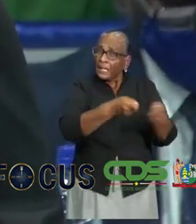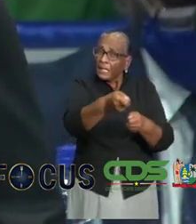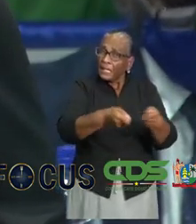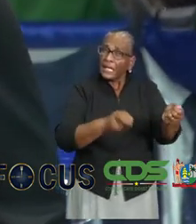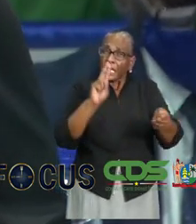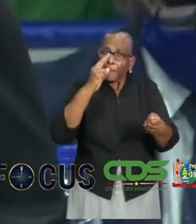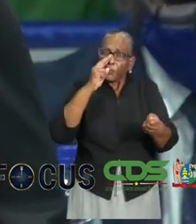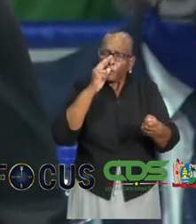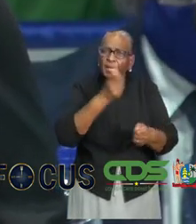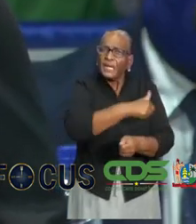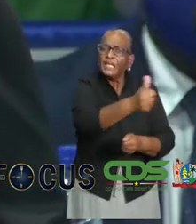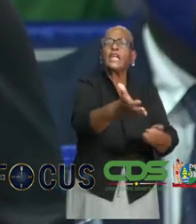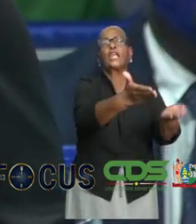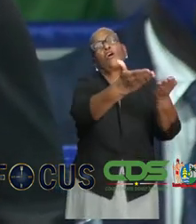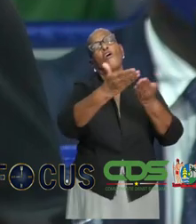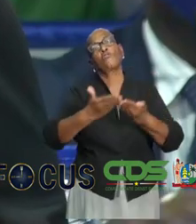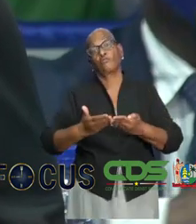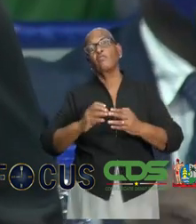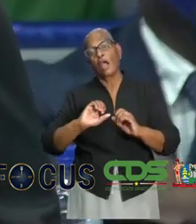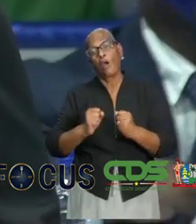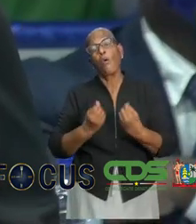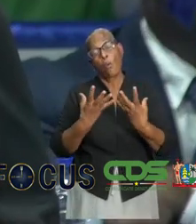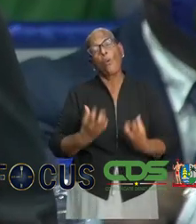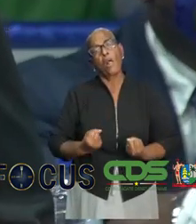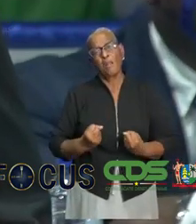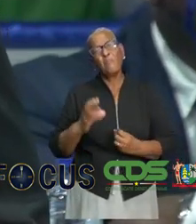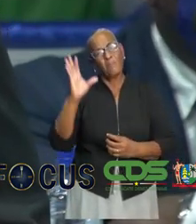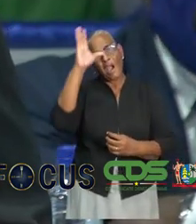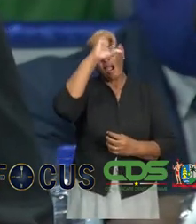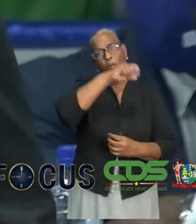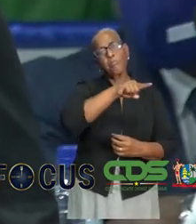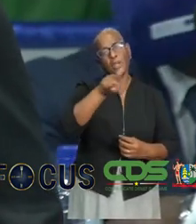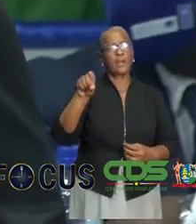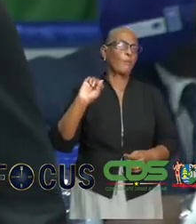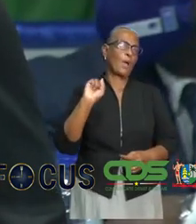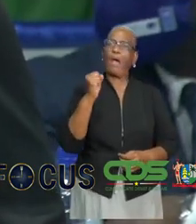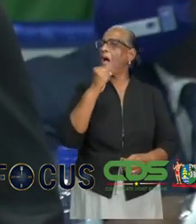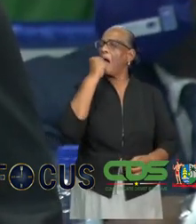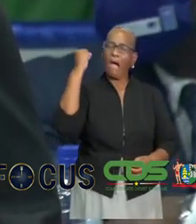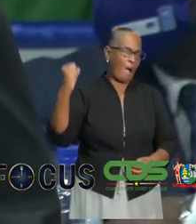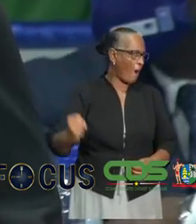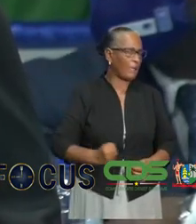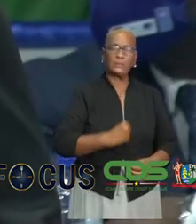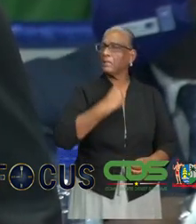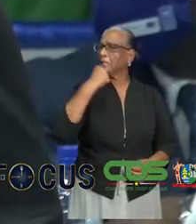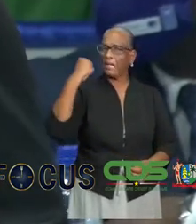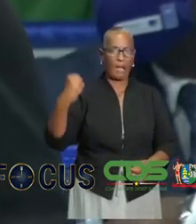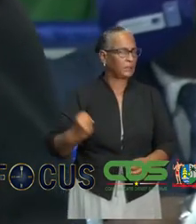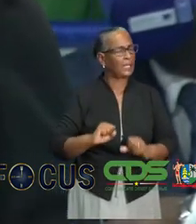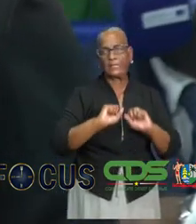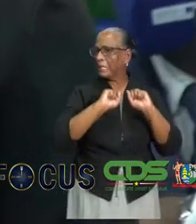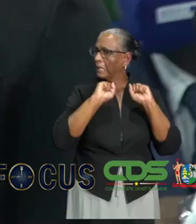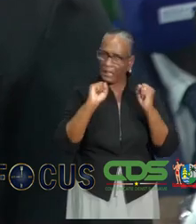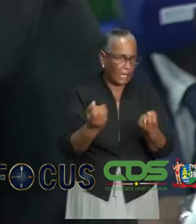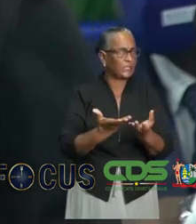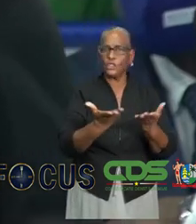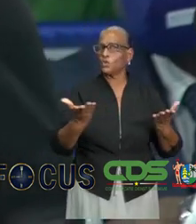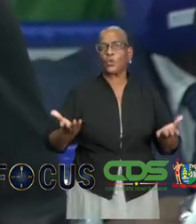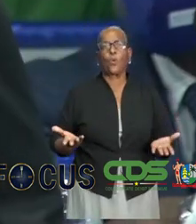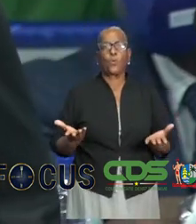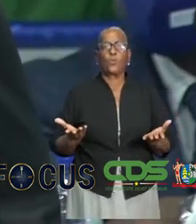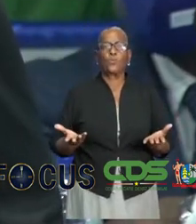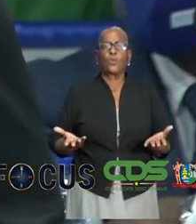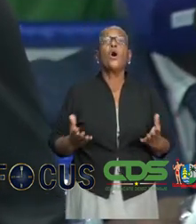te ontvangen, maar u begrijpt dat het niet altijd gaat zoals u dat zou willen.